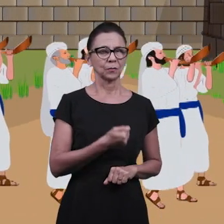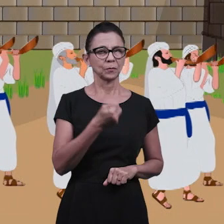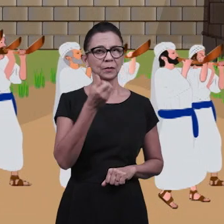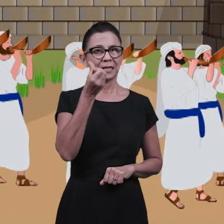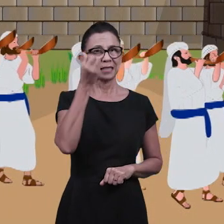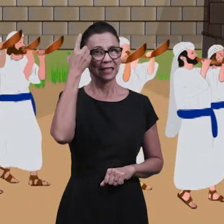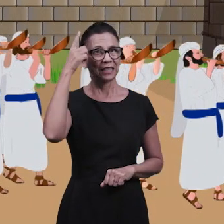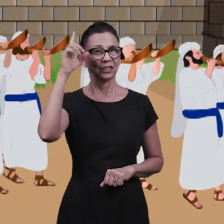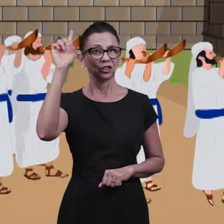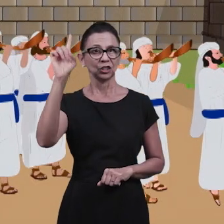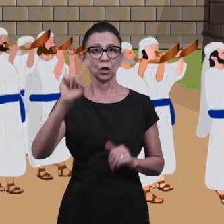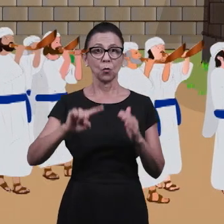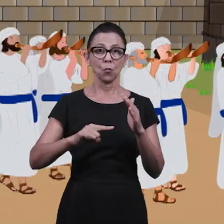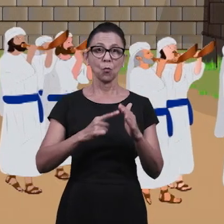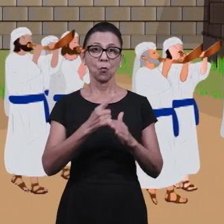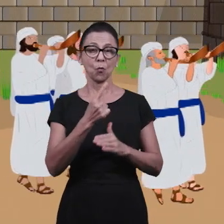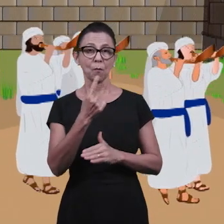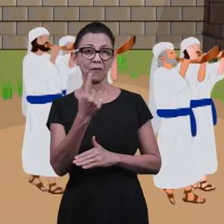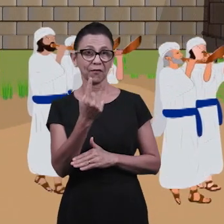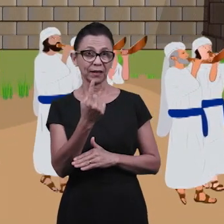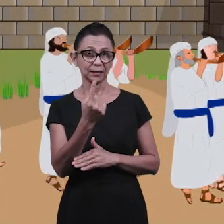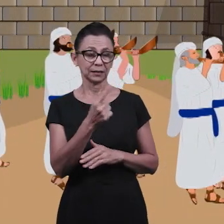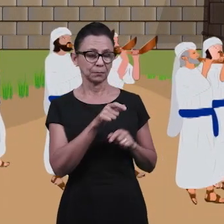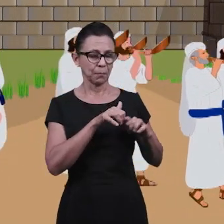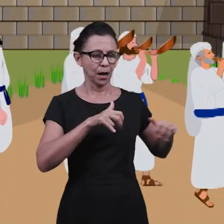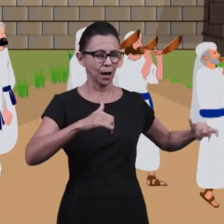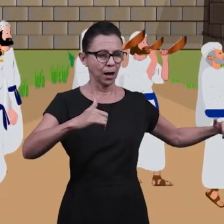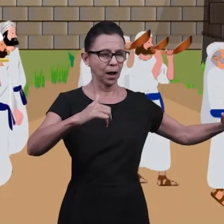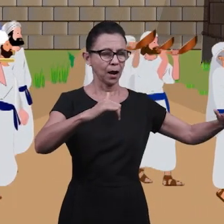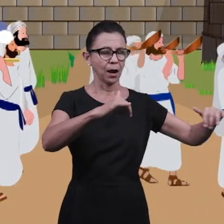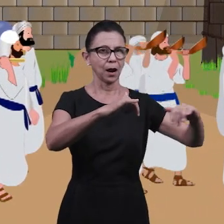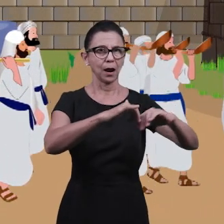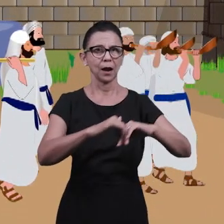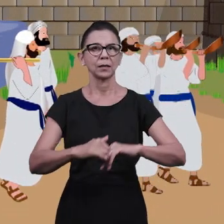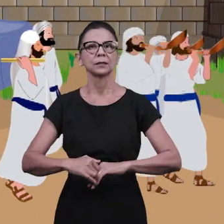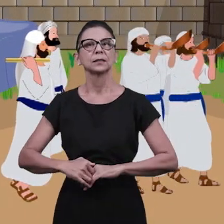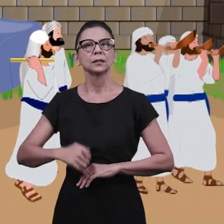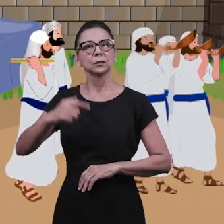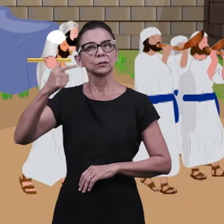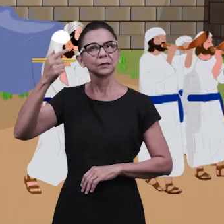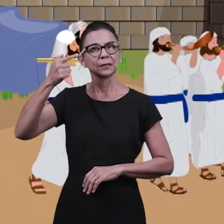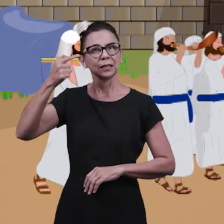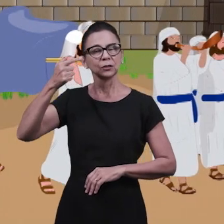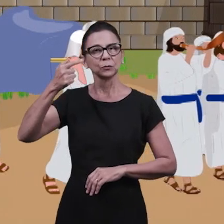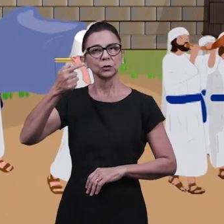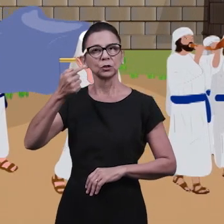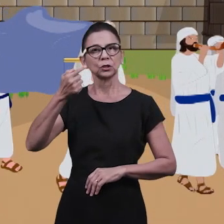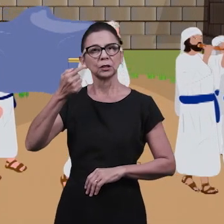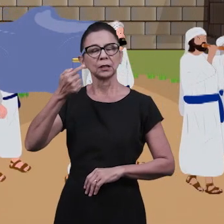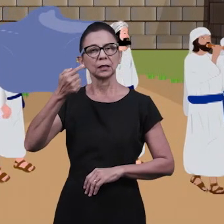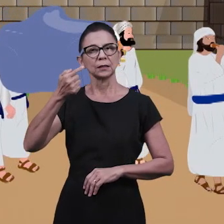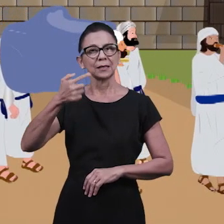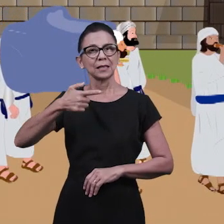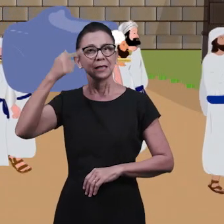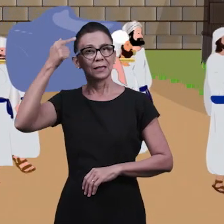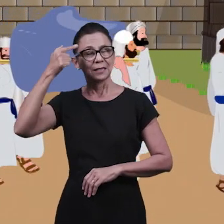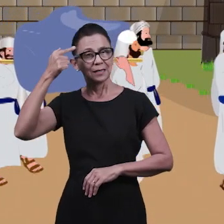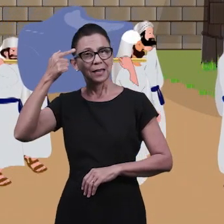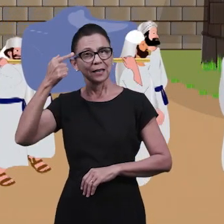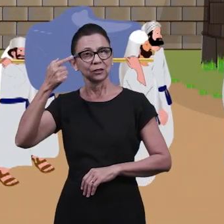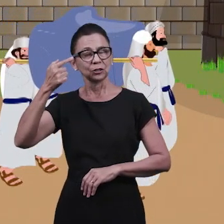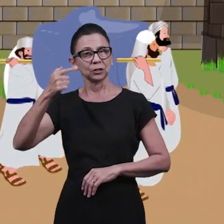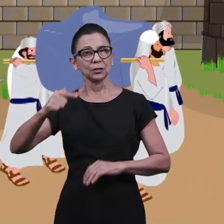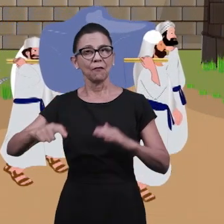jours. Il allait contourner une fois par jour et au 7e jour, il allait contourner 7 fois.